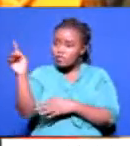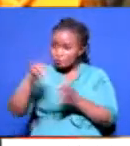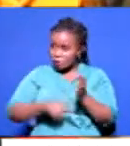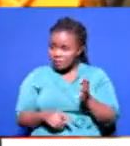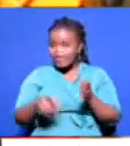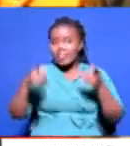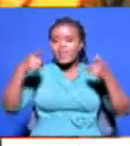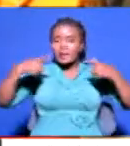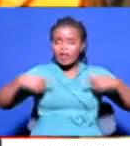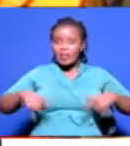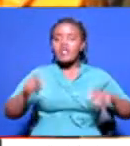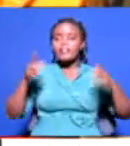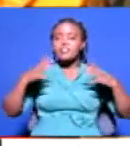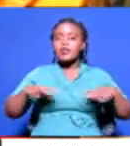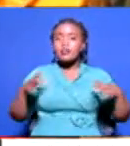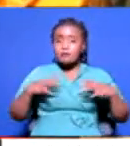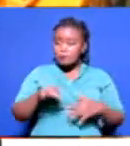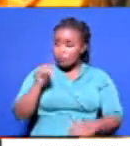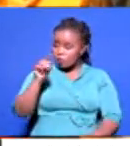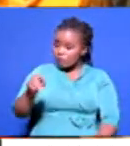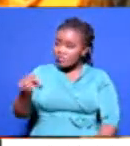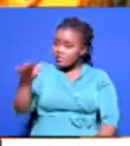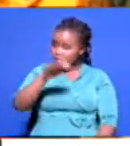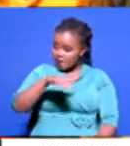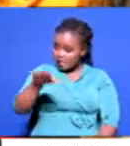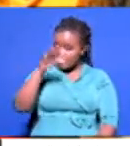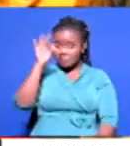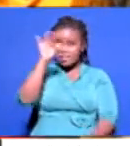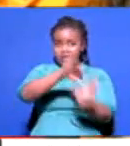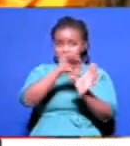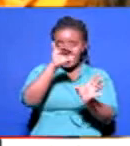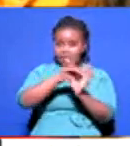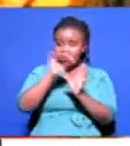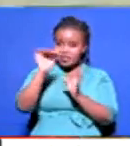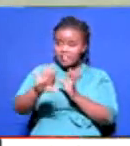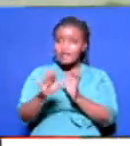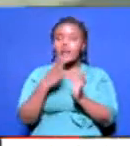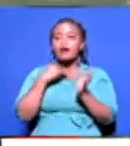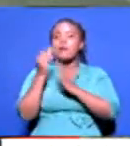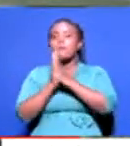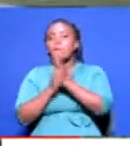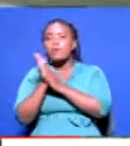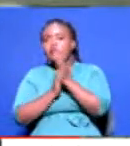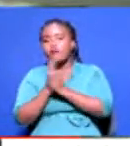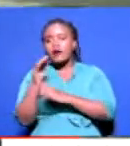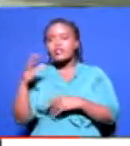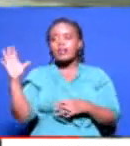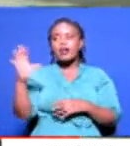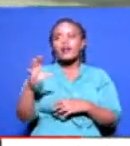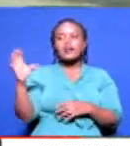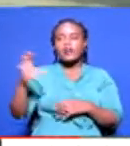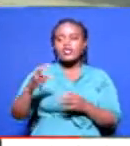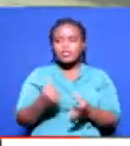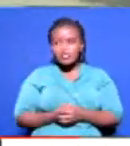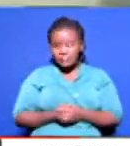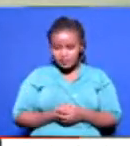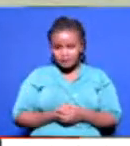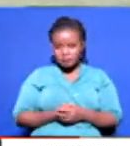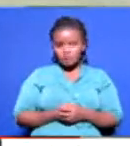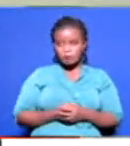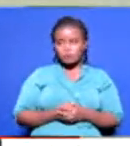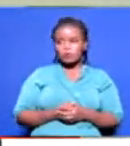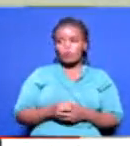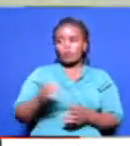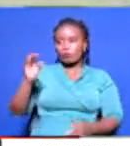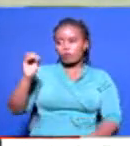people of Matapato elect their preferred candidate. Meanwhile, ODM Secretary General Edwin